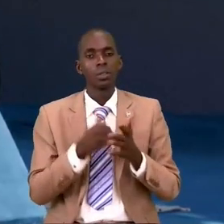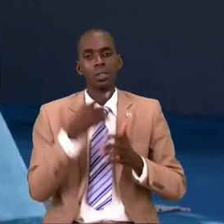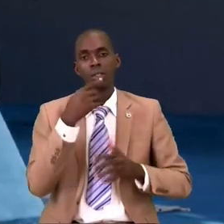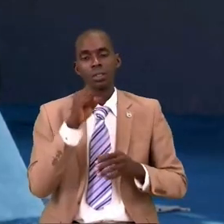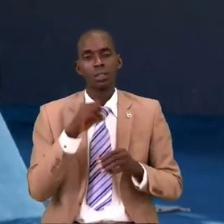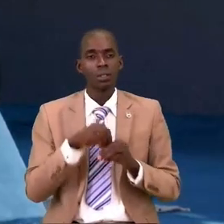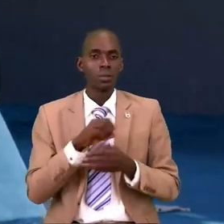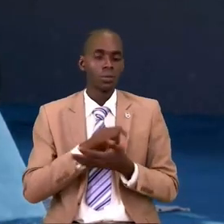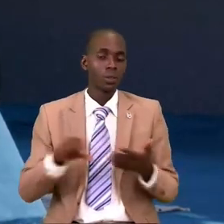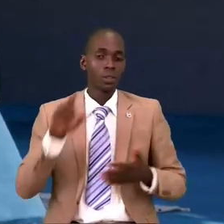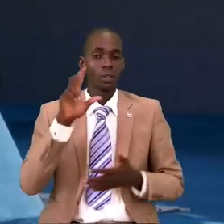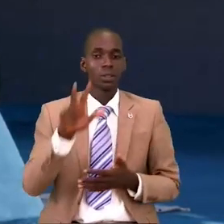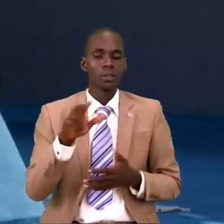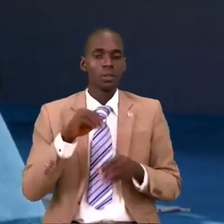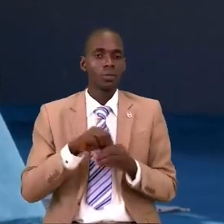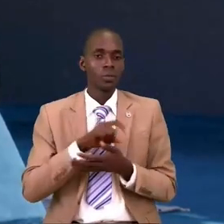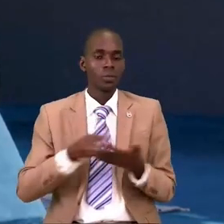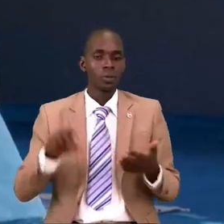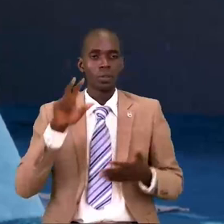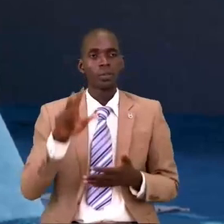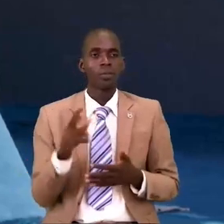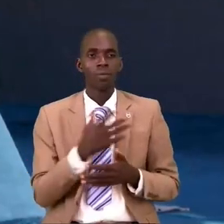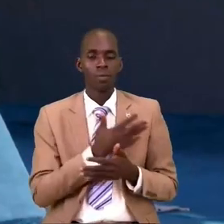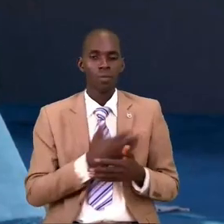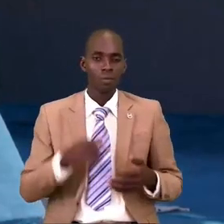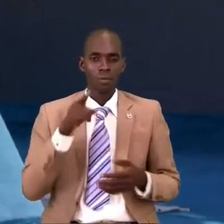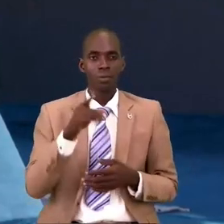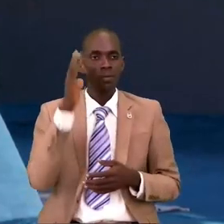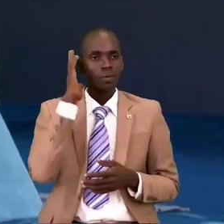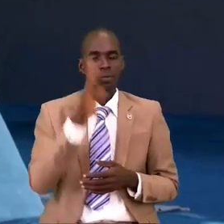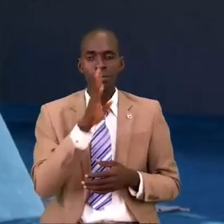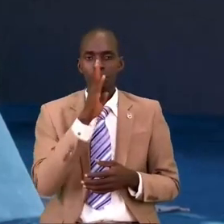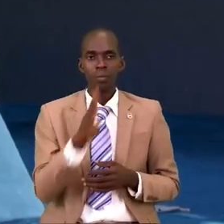arbre planté près d'un courant d'eau.